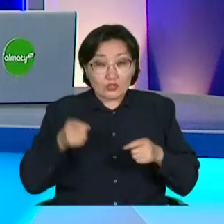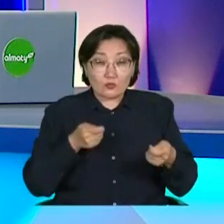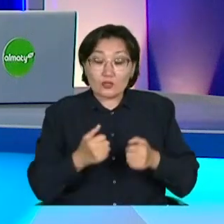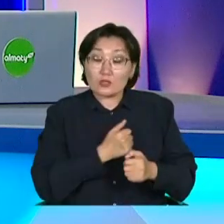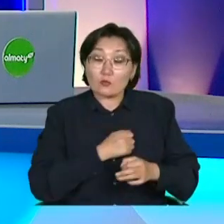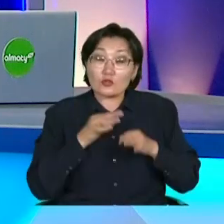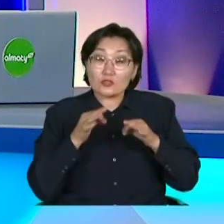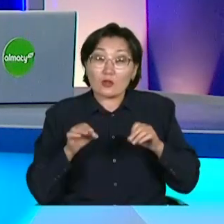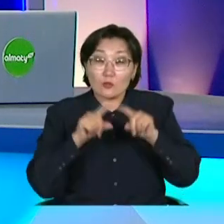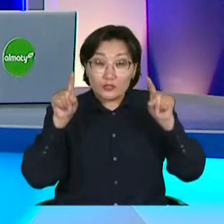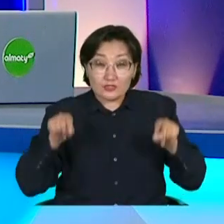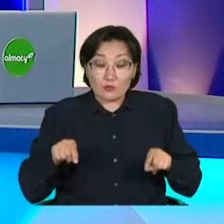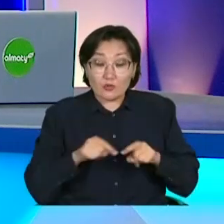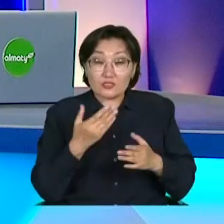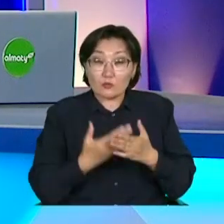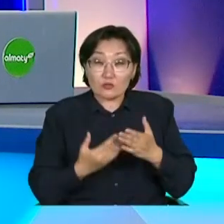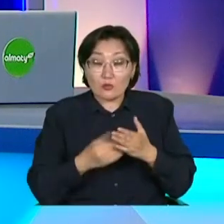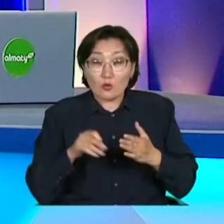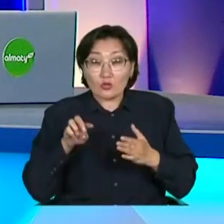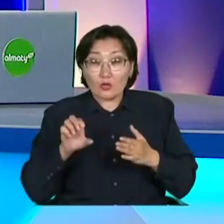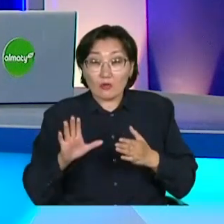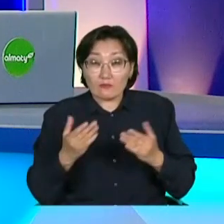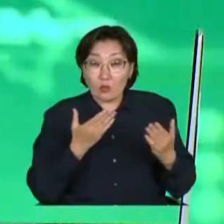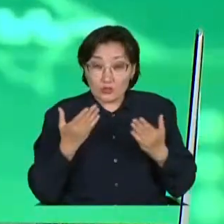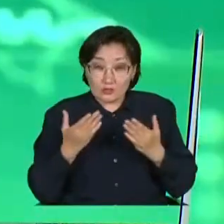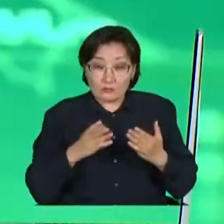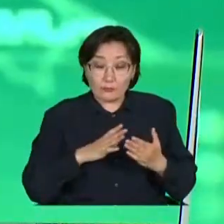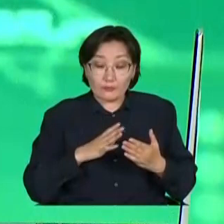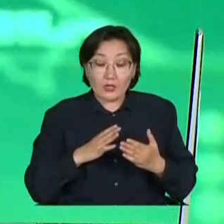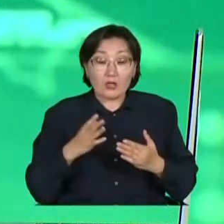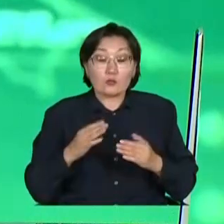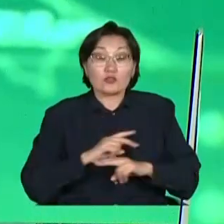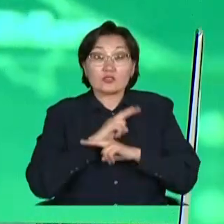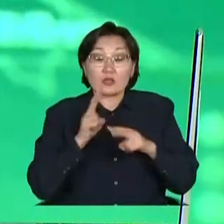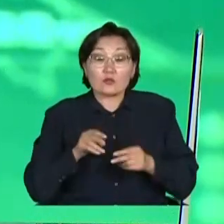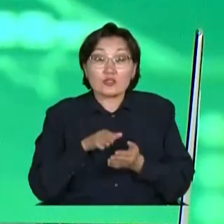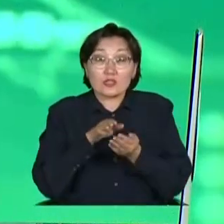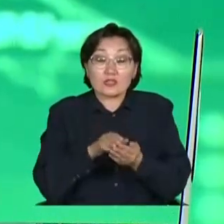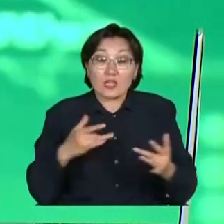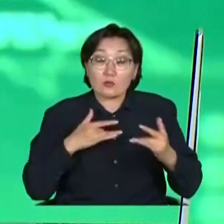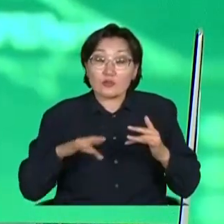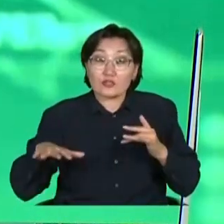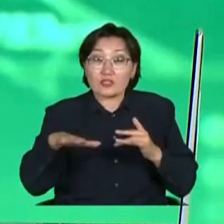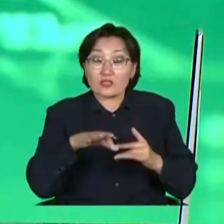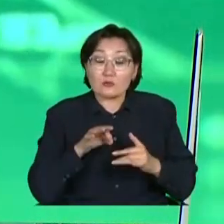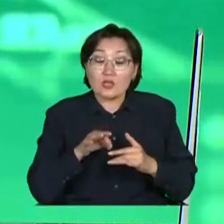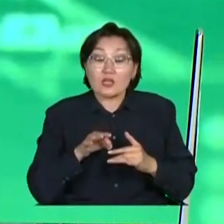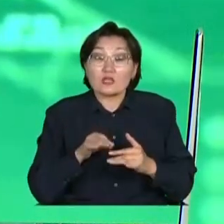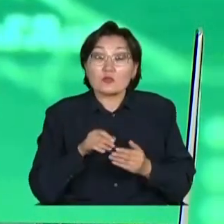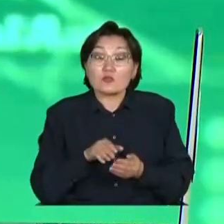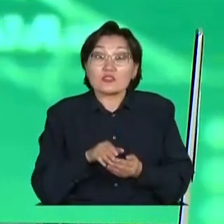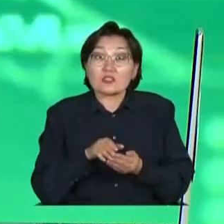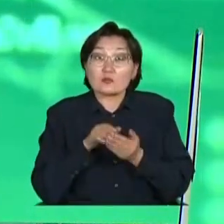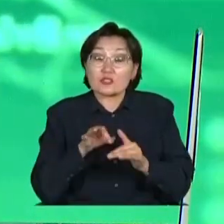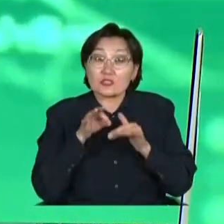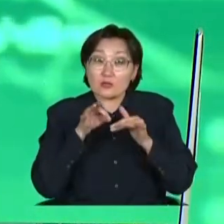айту хатын президент кеңесшісі Мәлік Отарбаев оқыды. Ал марқұмның жаназасы театр алаңында шығарылды. Кенен білім мен